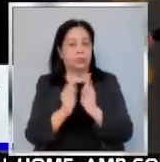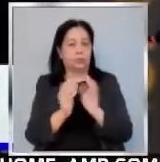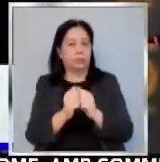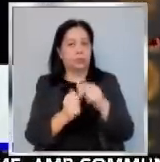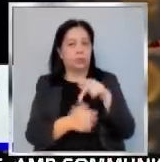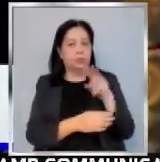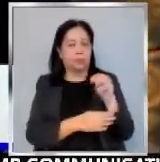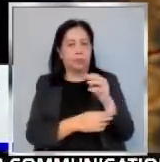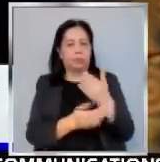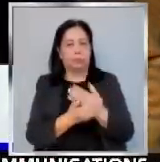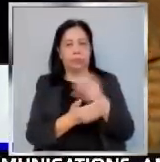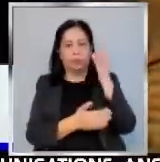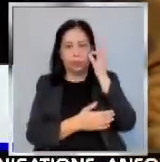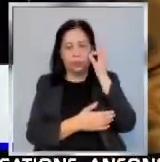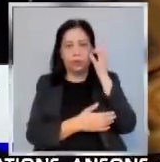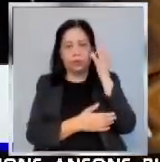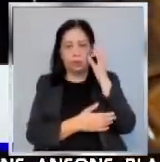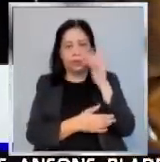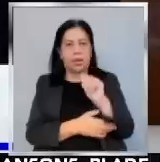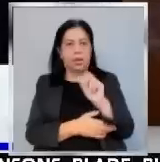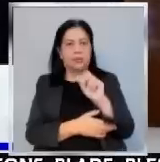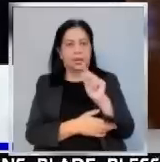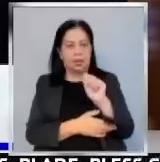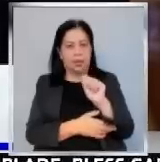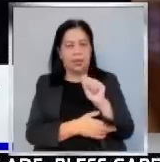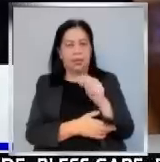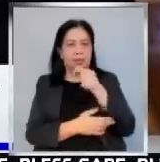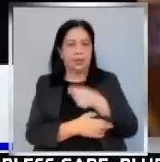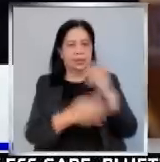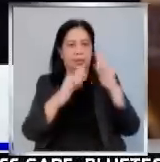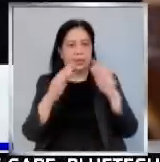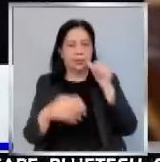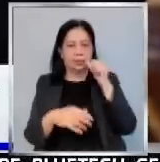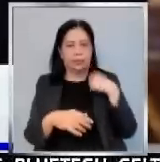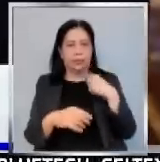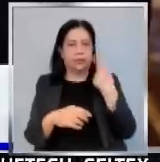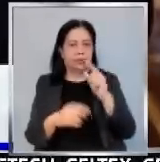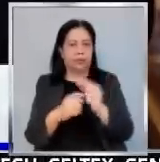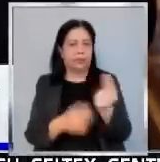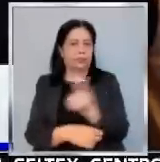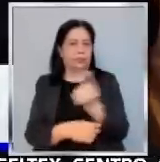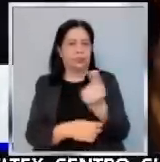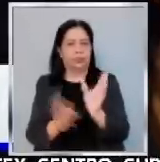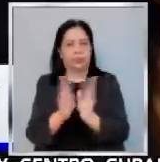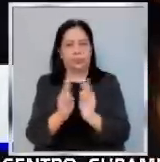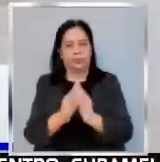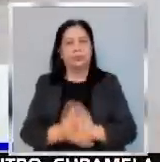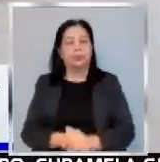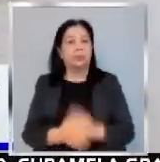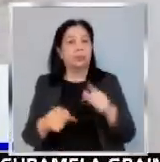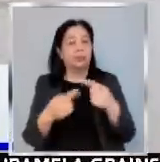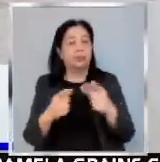Minister Fumio Kishida sa Akasaka Palace State Guest House kahapon para sa isang bilateral meeting. Habang nasa